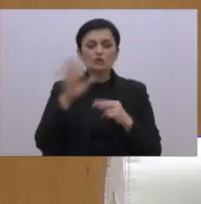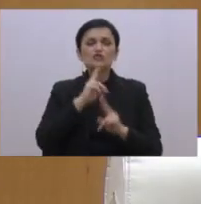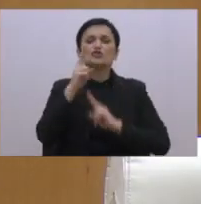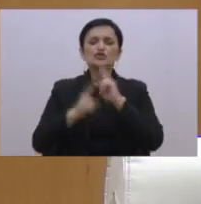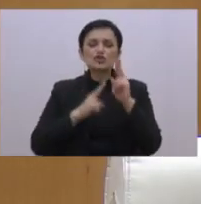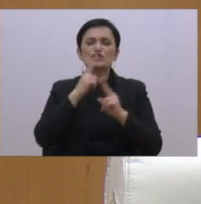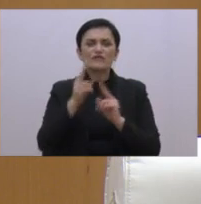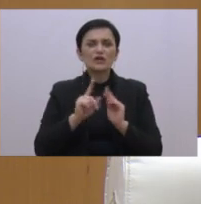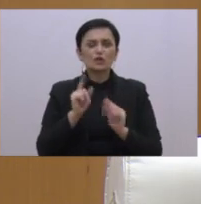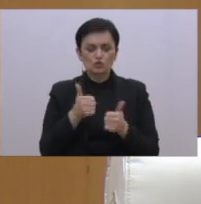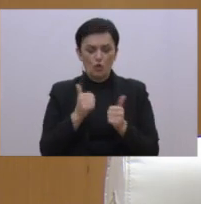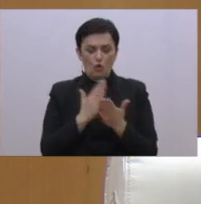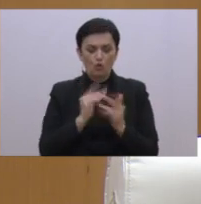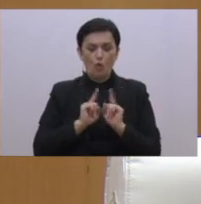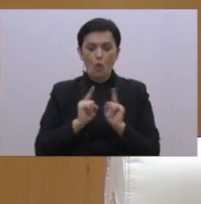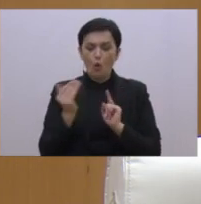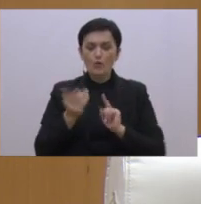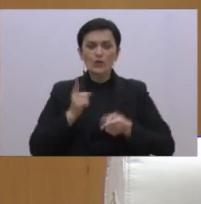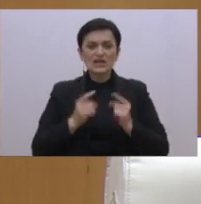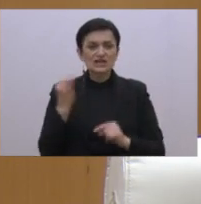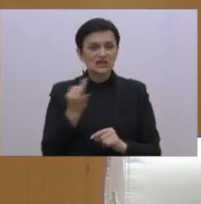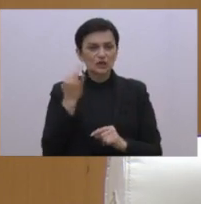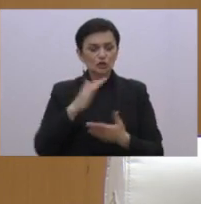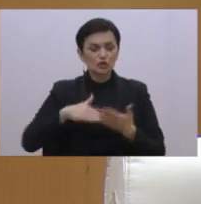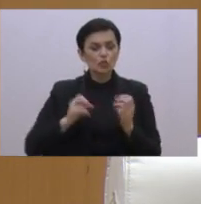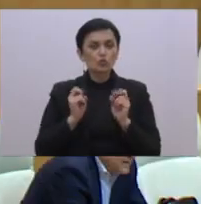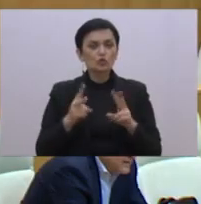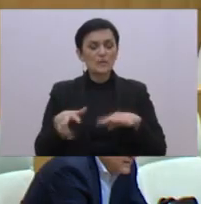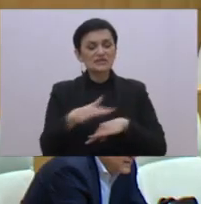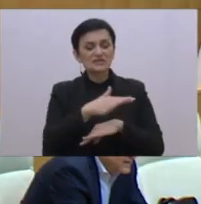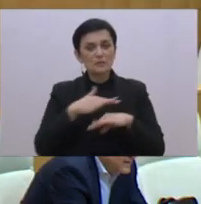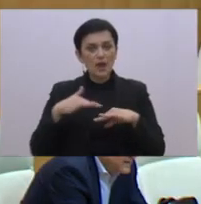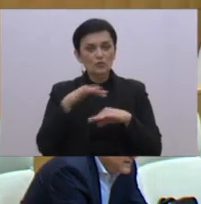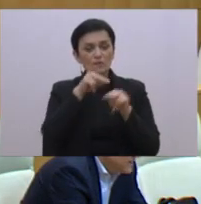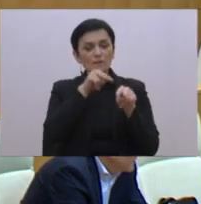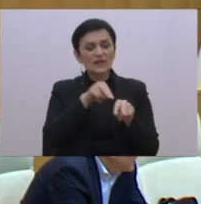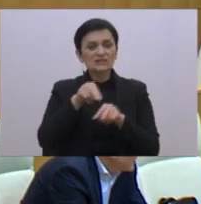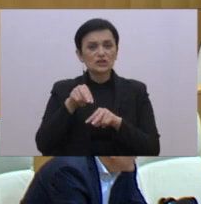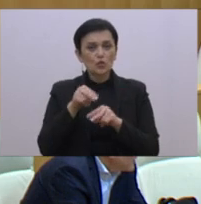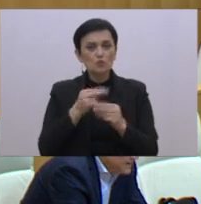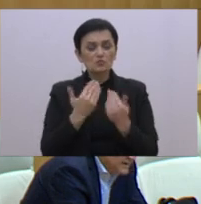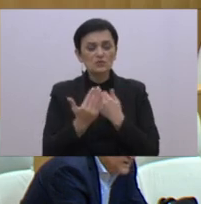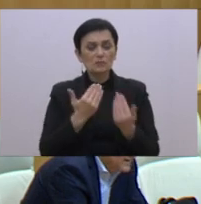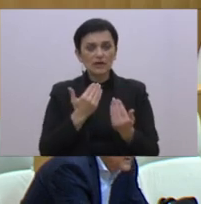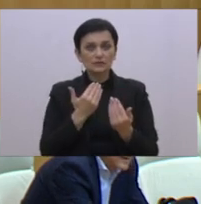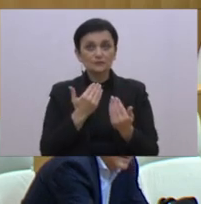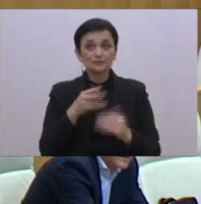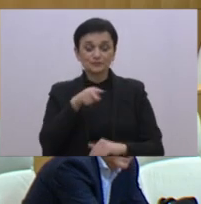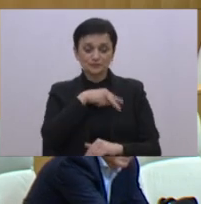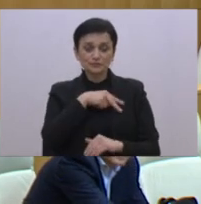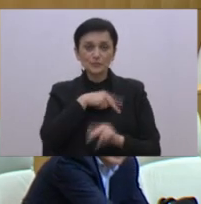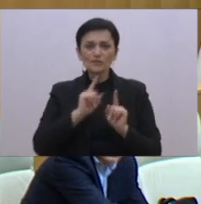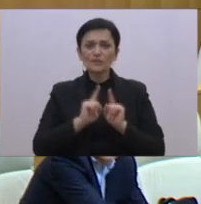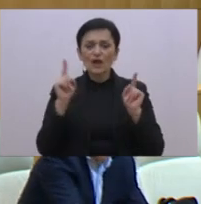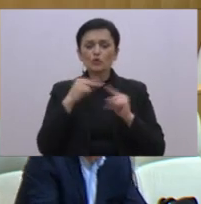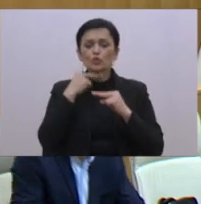თუ რამდენად რეალურია ოპოზიციის ინტერესი უსაფრთხოების სფეროზე ზედამხედველობის მიმართ. პარლამენტი